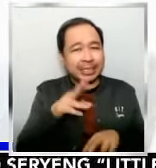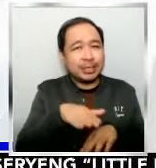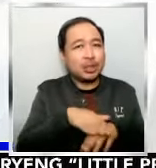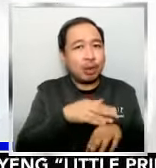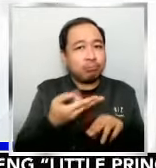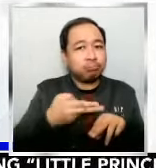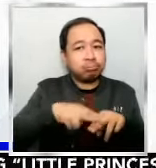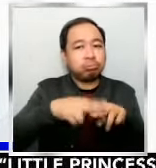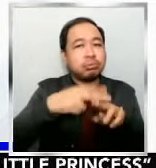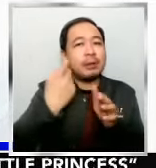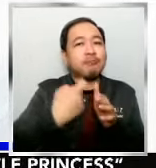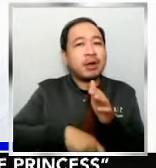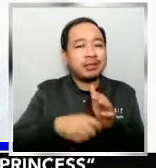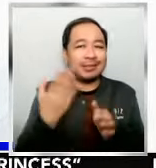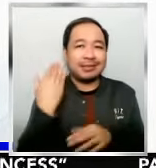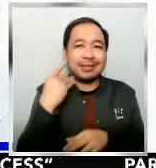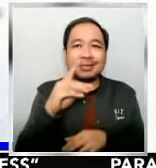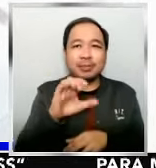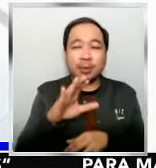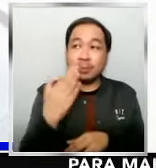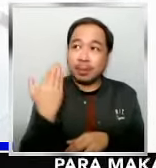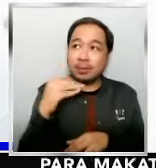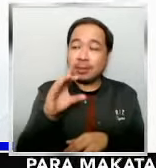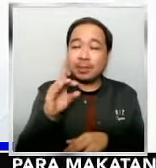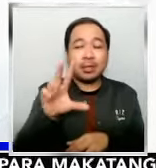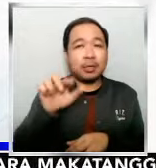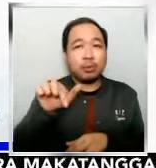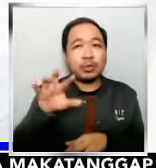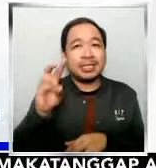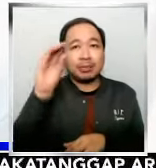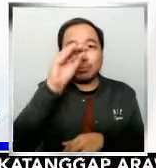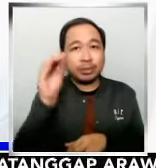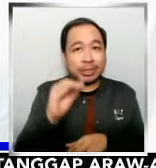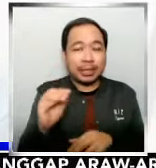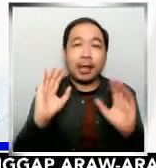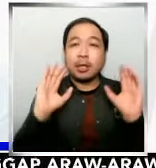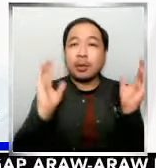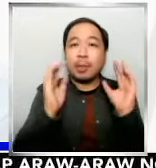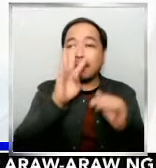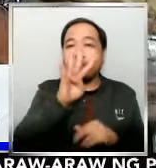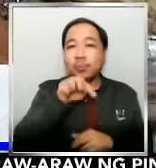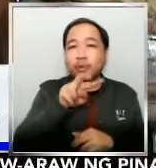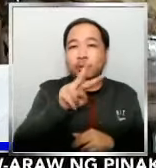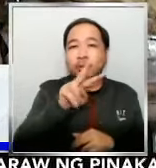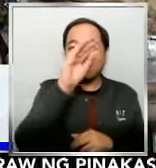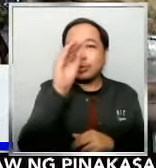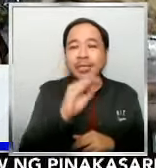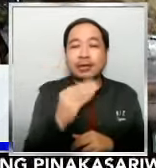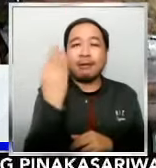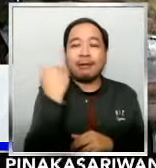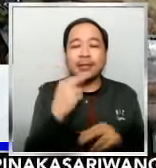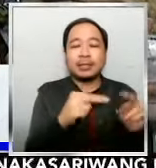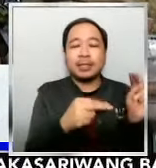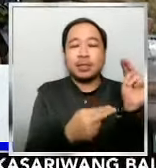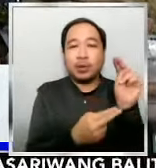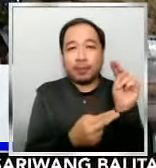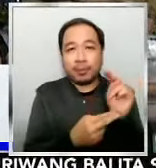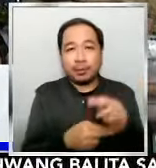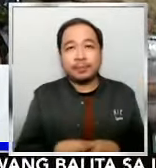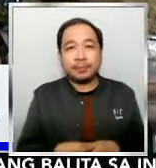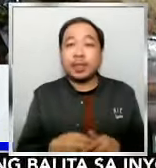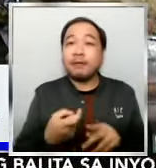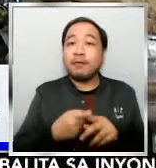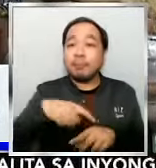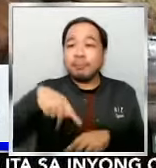naitala sa 3.6% na inflation rate kumpara sa 4.2% noong Nobyembre. Ayon sa Philippine Statistics Authority,